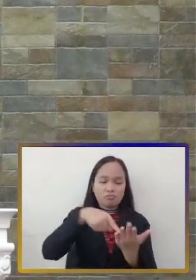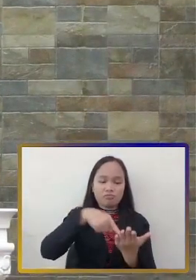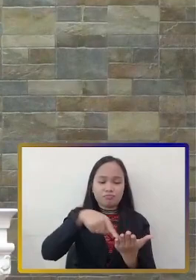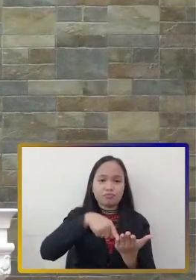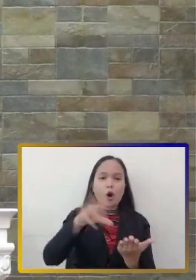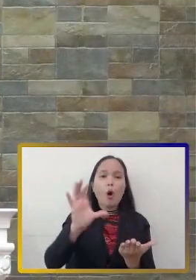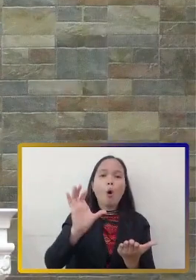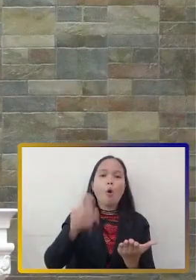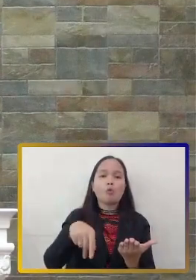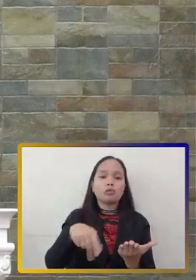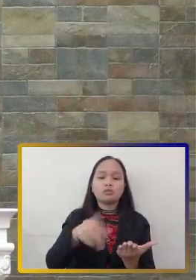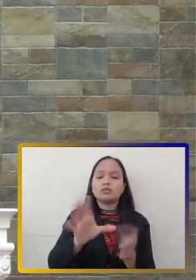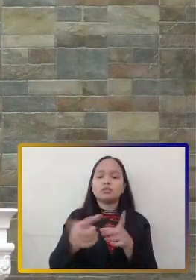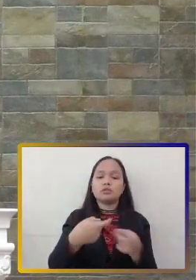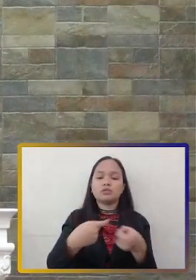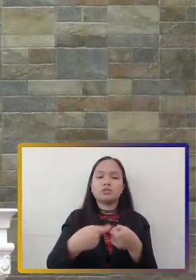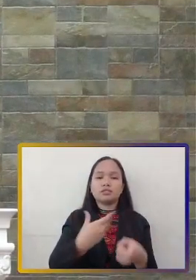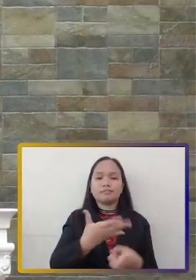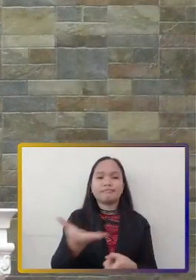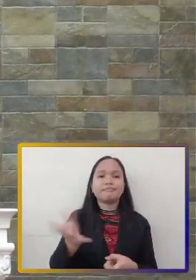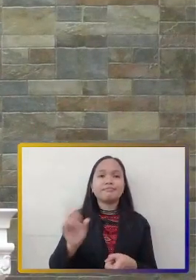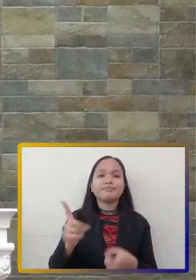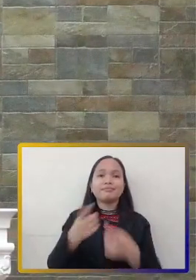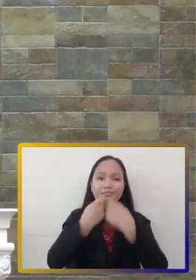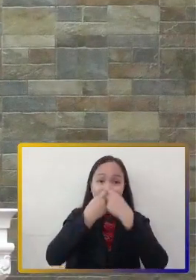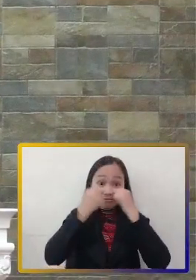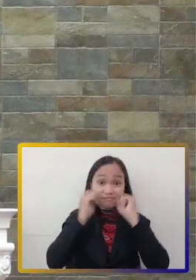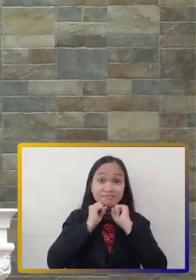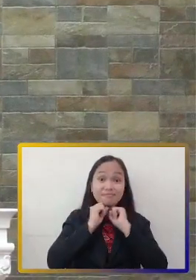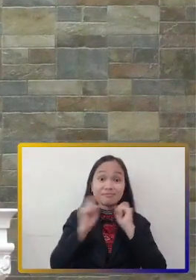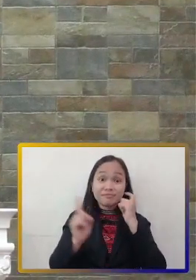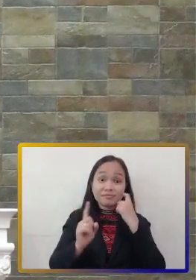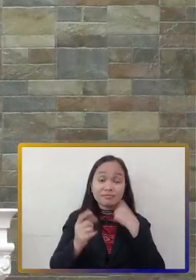So you understand now? And it's sad, like what I've said.